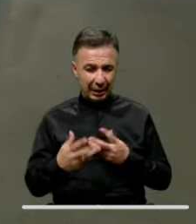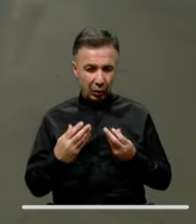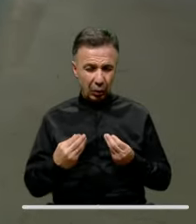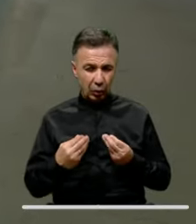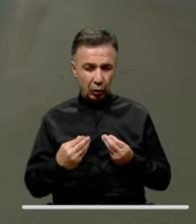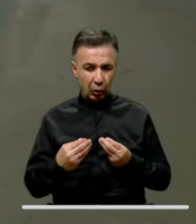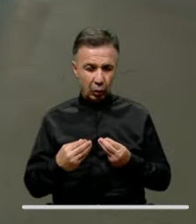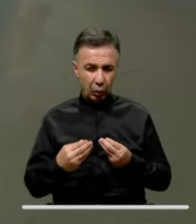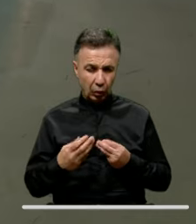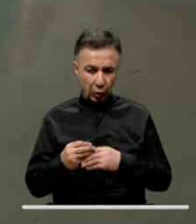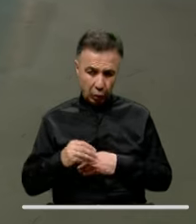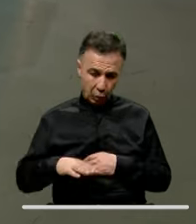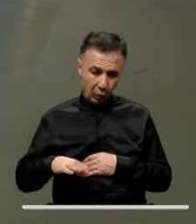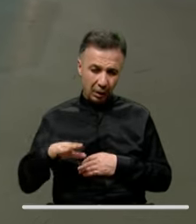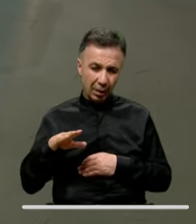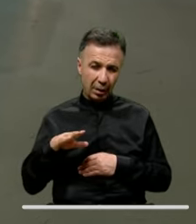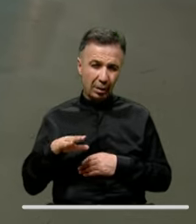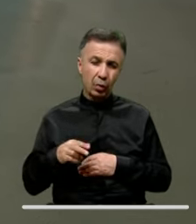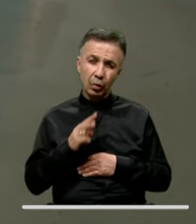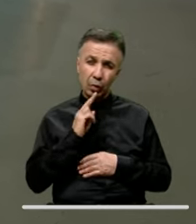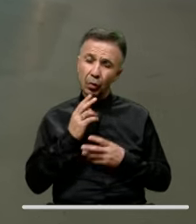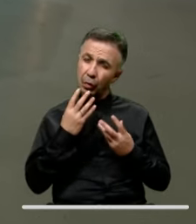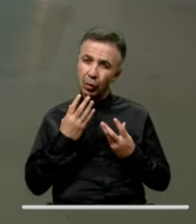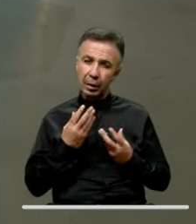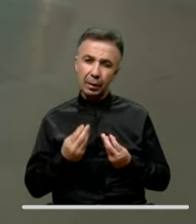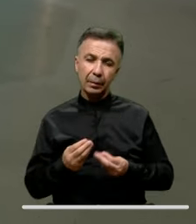büyümenin de bu şekilde gerçekleşeceği, neticede de